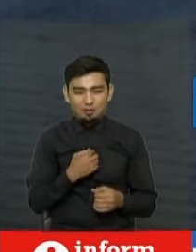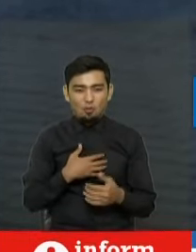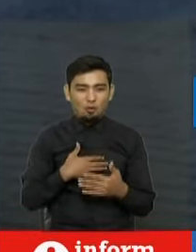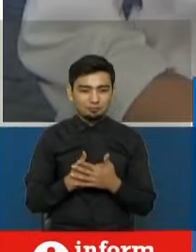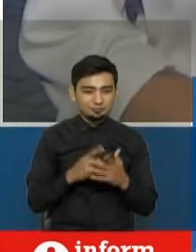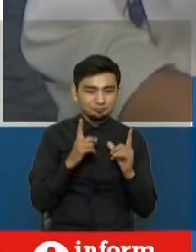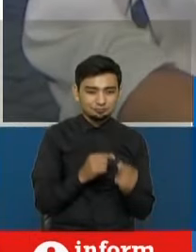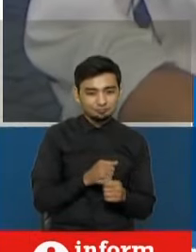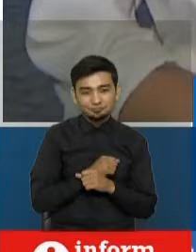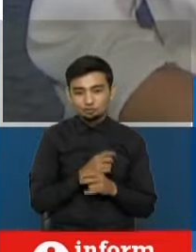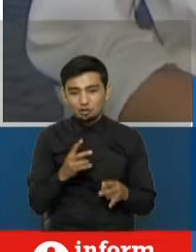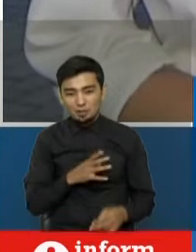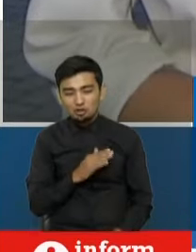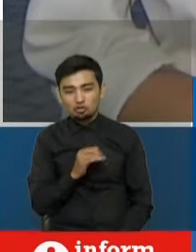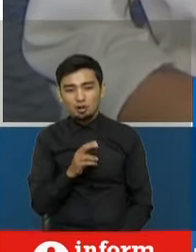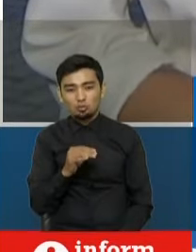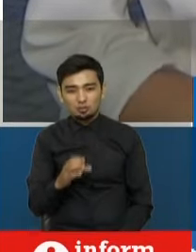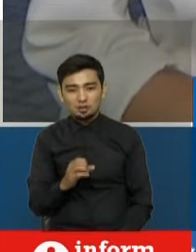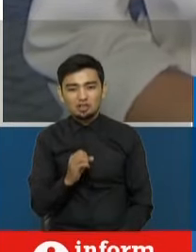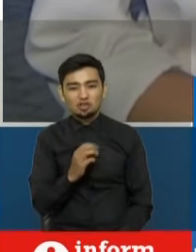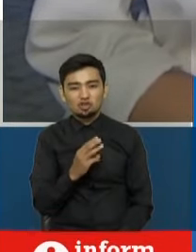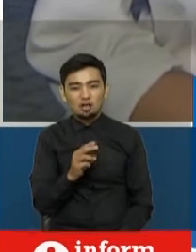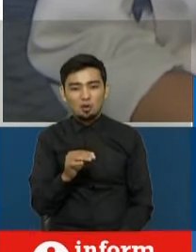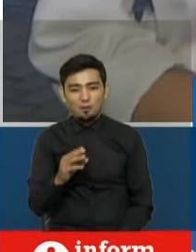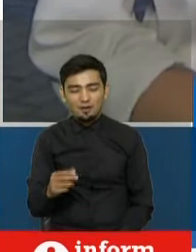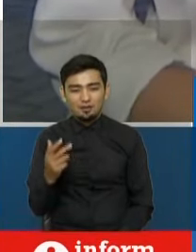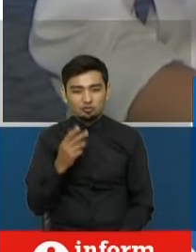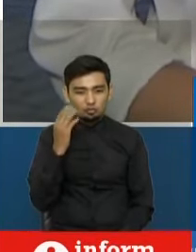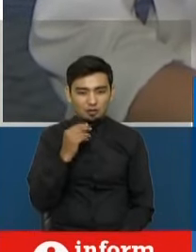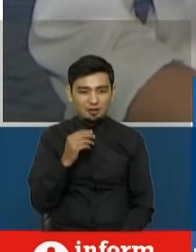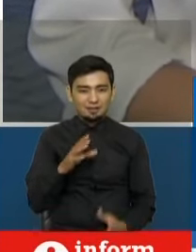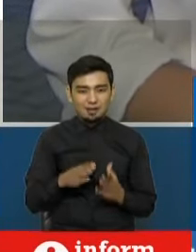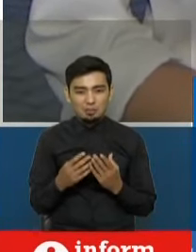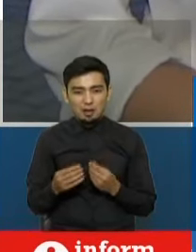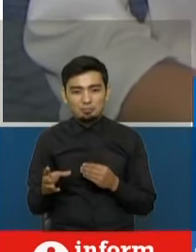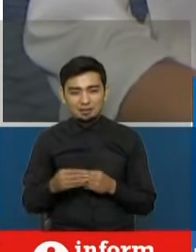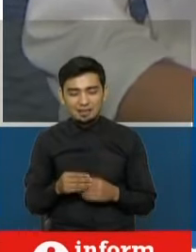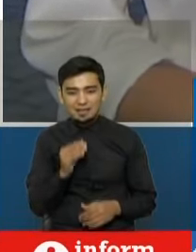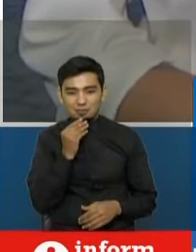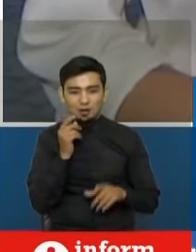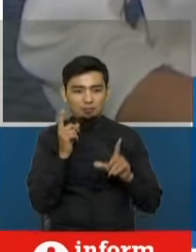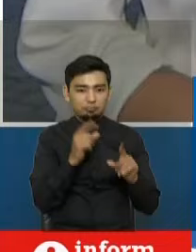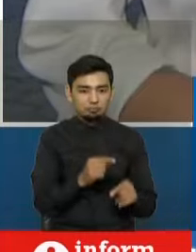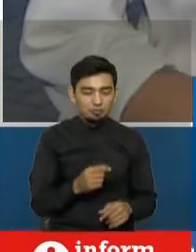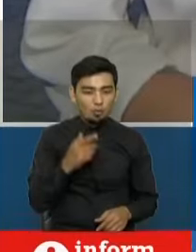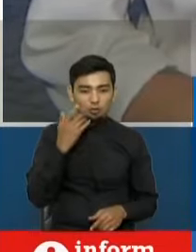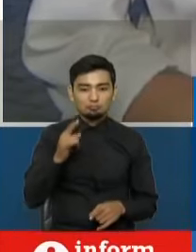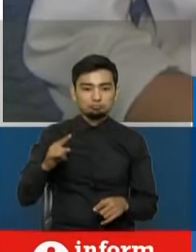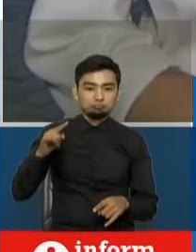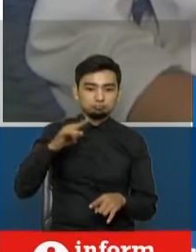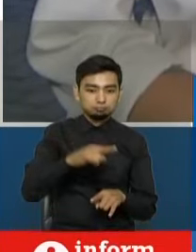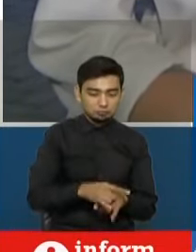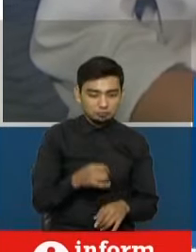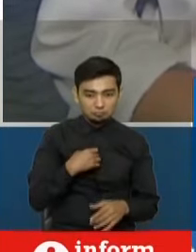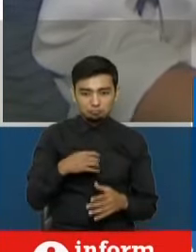бұзылды деген алматылық Жандос Ысқақов 3-ші маусым күні отбасымен Мысыр еліне демалысқа барады. Қонған сәтте жүктерін